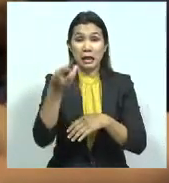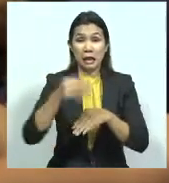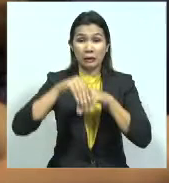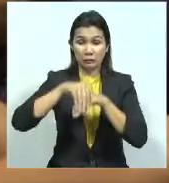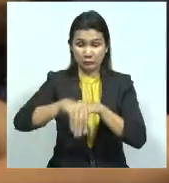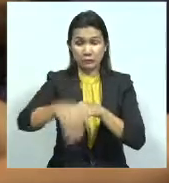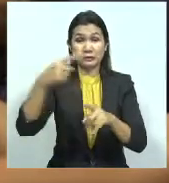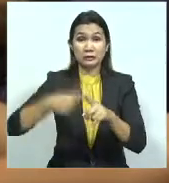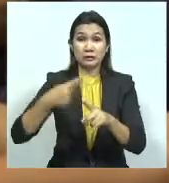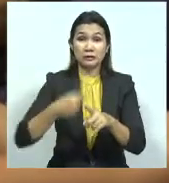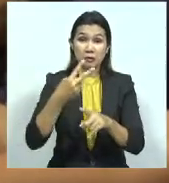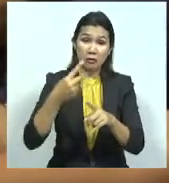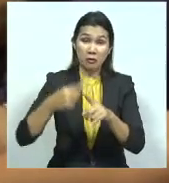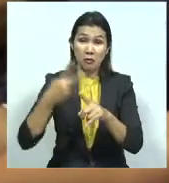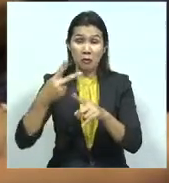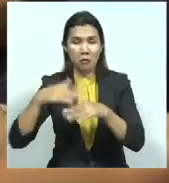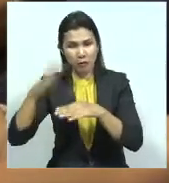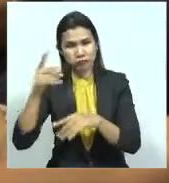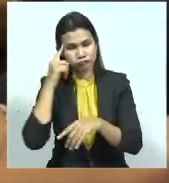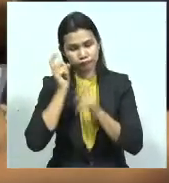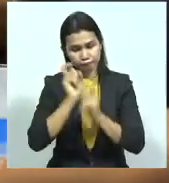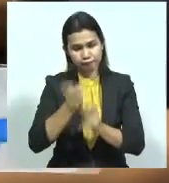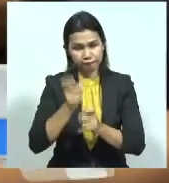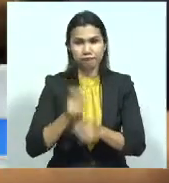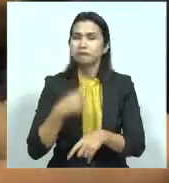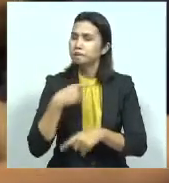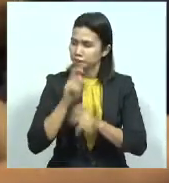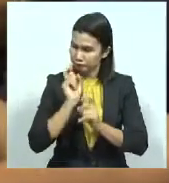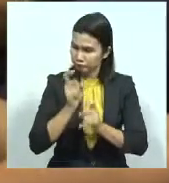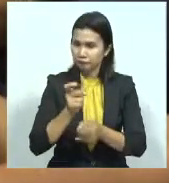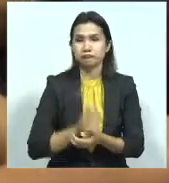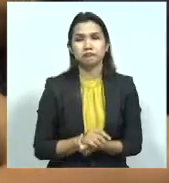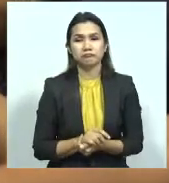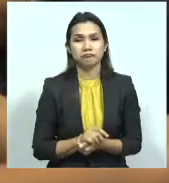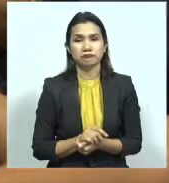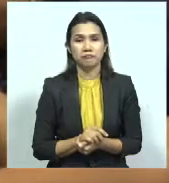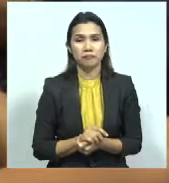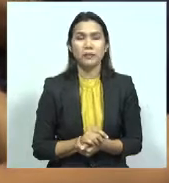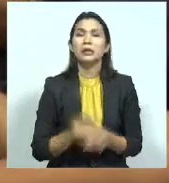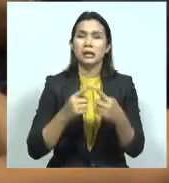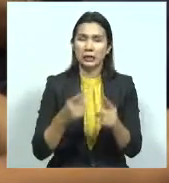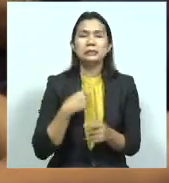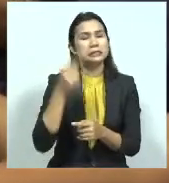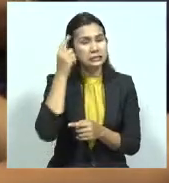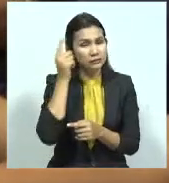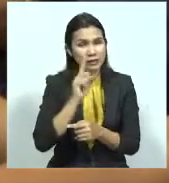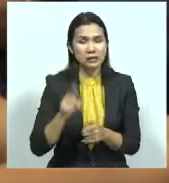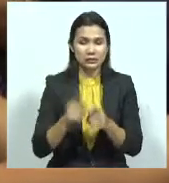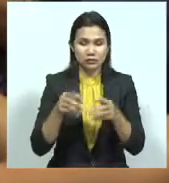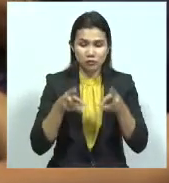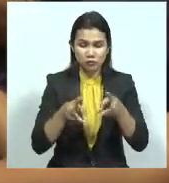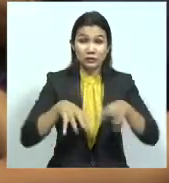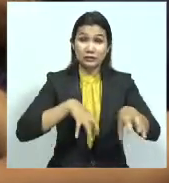ว2เดือนหรือ2เดือนกว่าเนี่ยอันตรายใช้คำว่าอันตรายแต่เราก็เชื่อว่าการจัดสรรน้